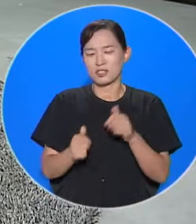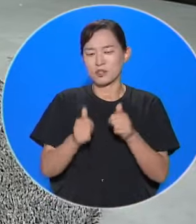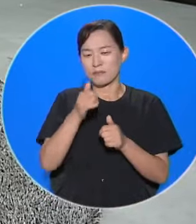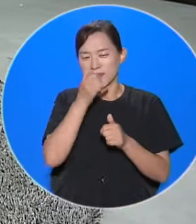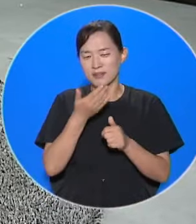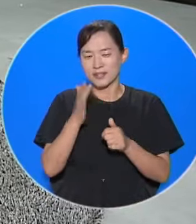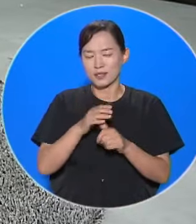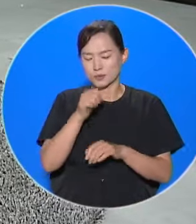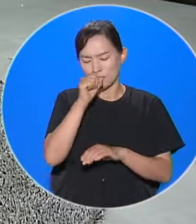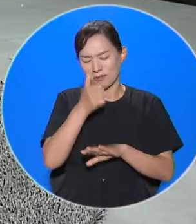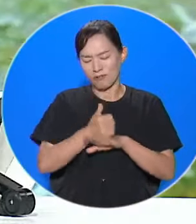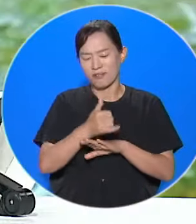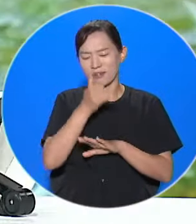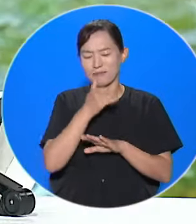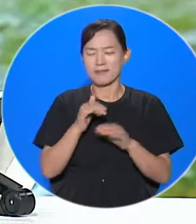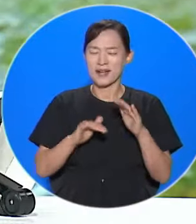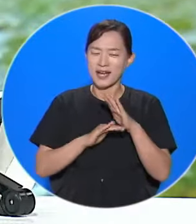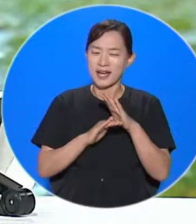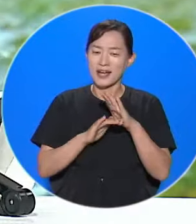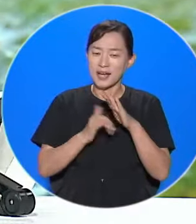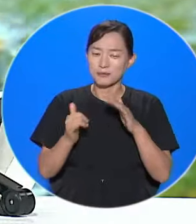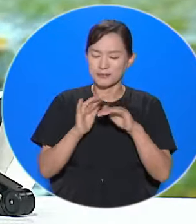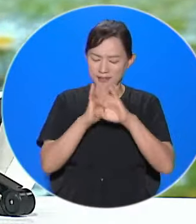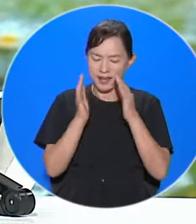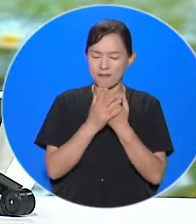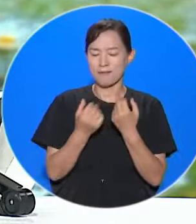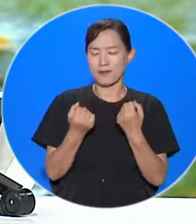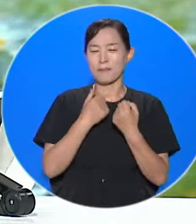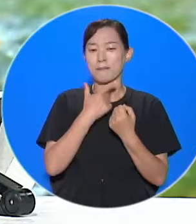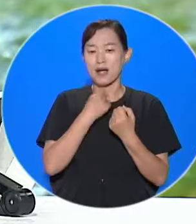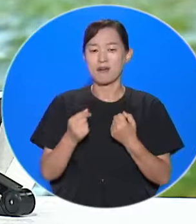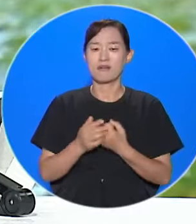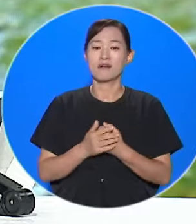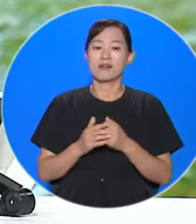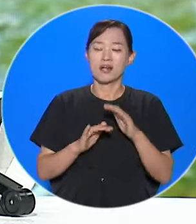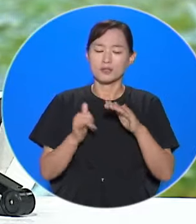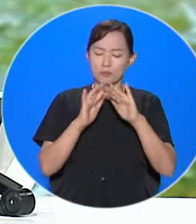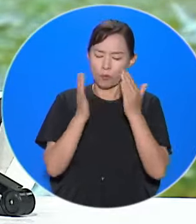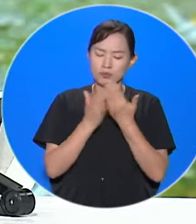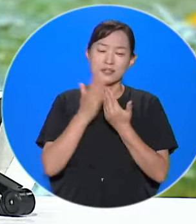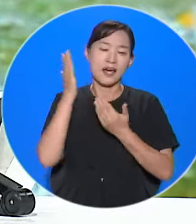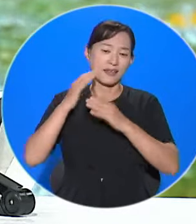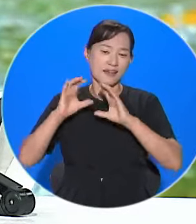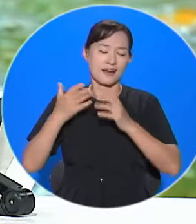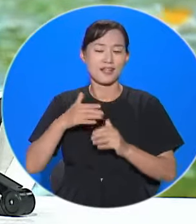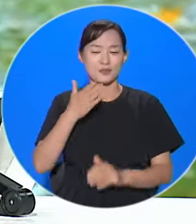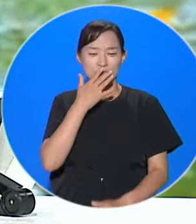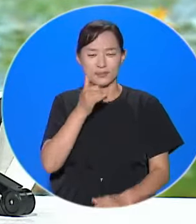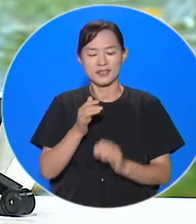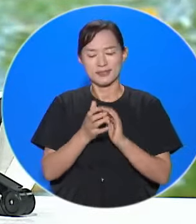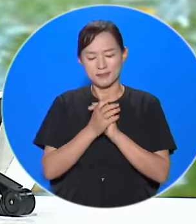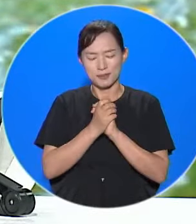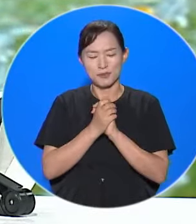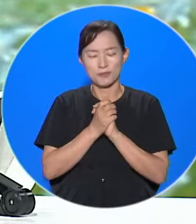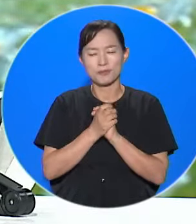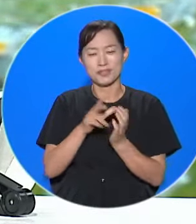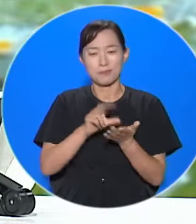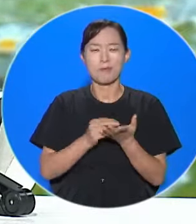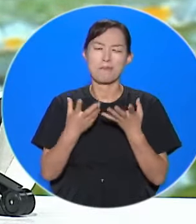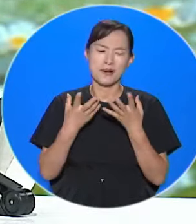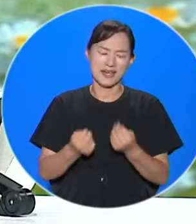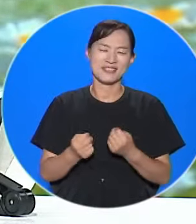모두 건강할 수 있게 해주세요. 민말숙 선생님, 가족 모두 천국에 갈 수 있도록 기도해 주세요. 라고 예, 기도 제목 남겨주셨습니다.